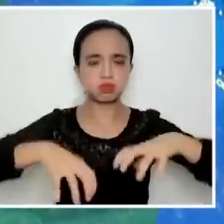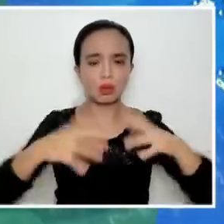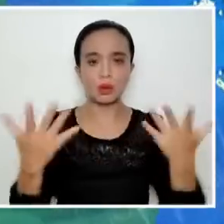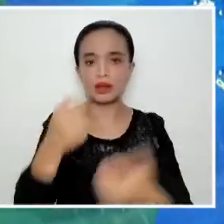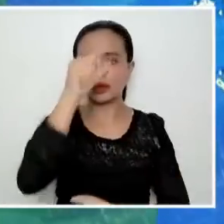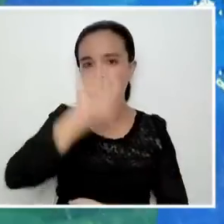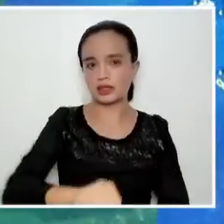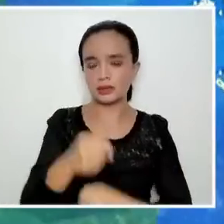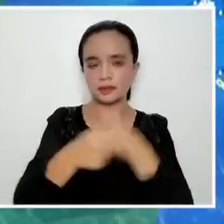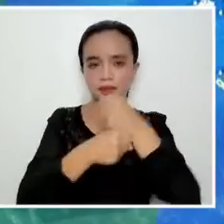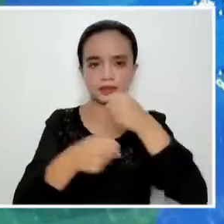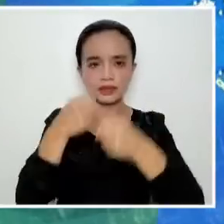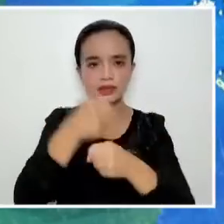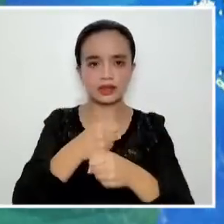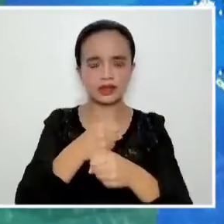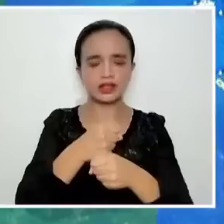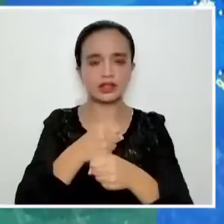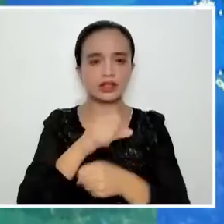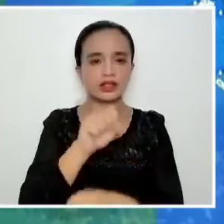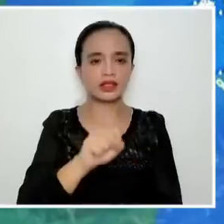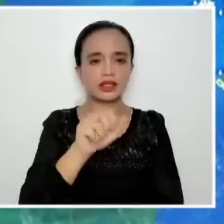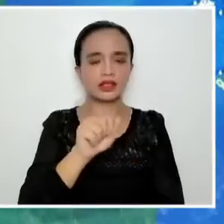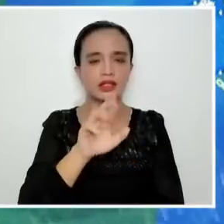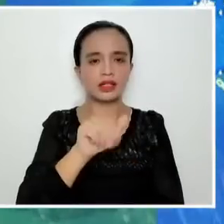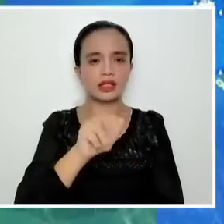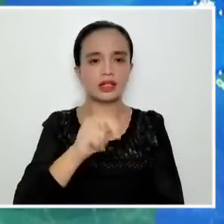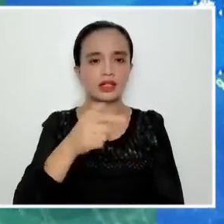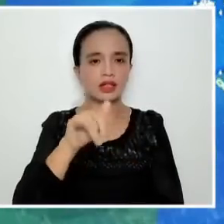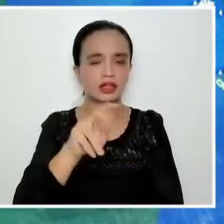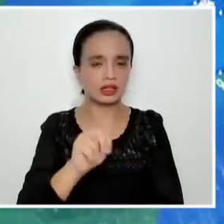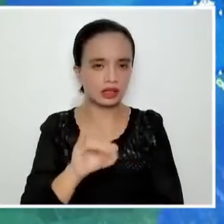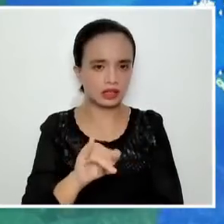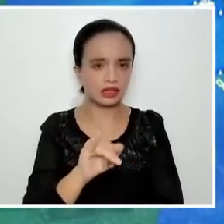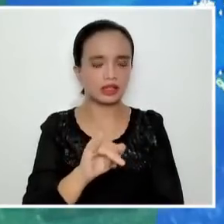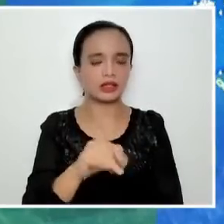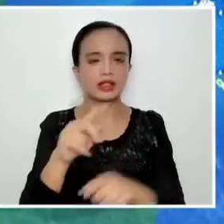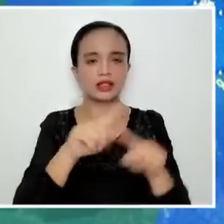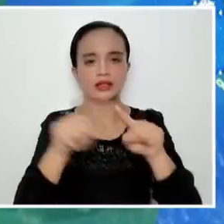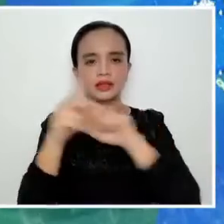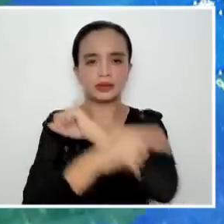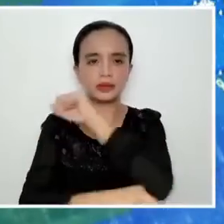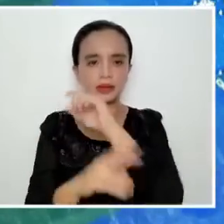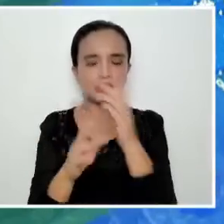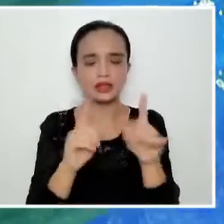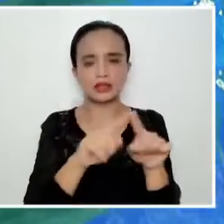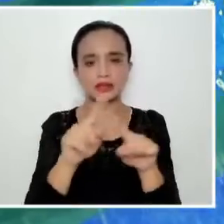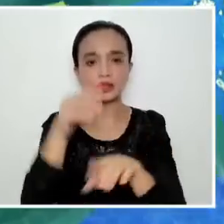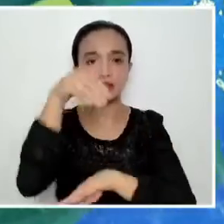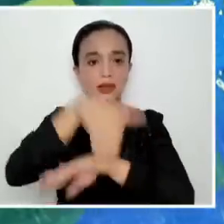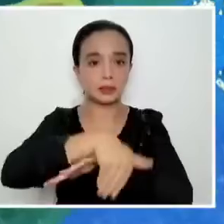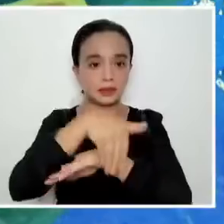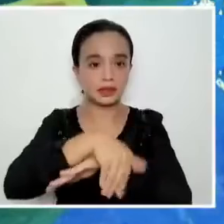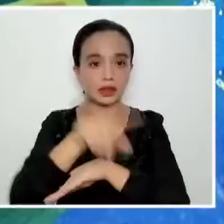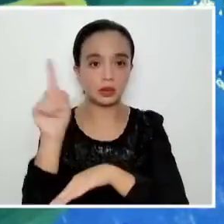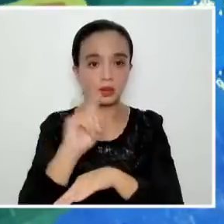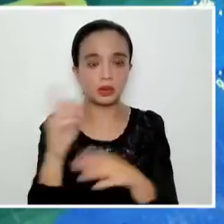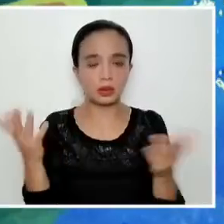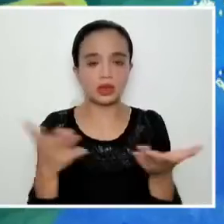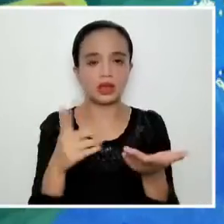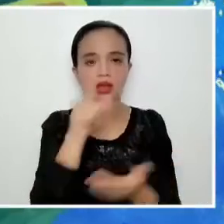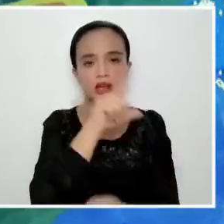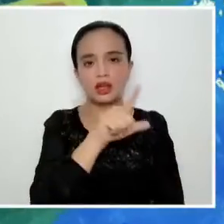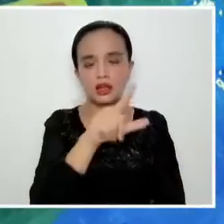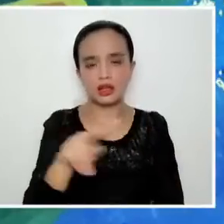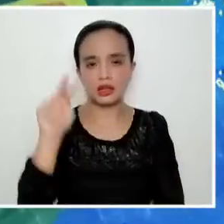Cotabato, Sarangani, Lanao Provinces, Misamis Occidental at Zamboanga del Sur. At sa gabi, maulan pa sa Lanao Provinces, maging